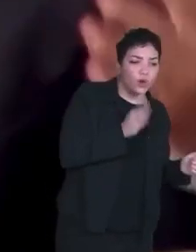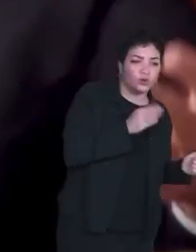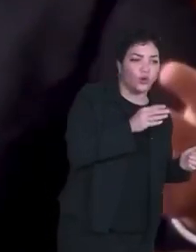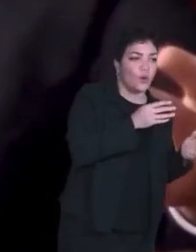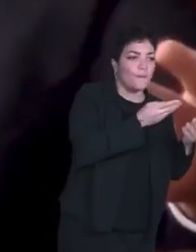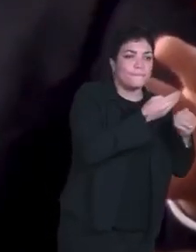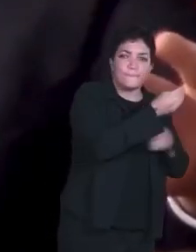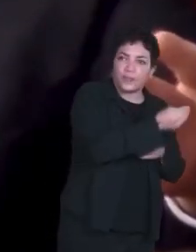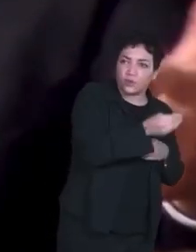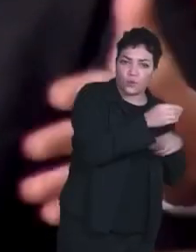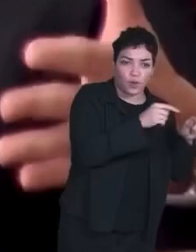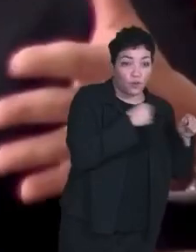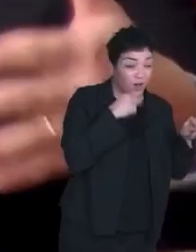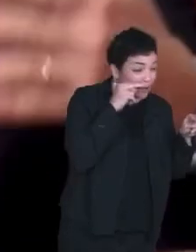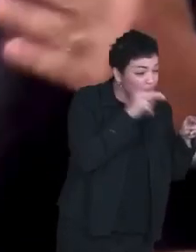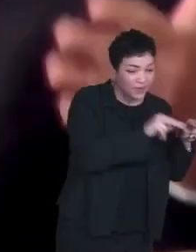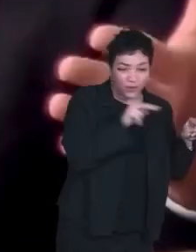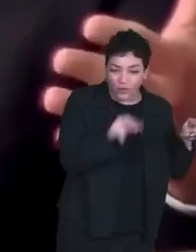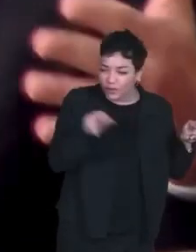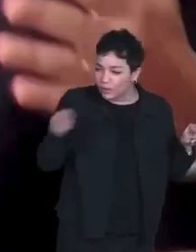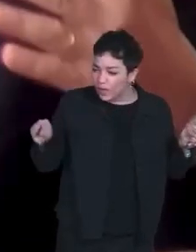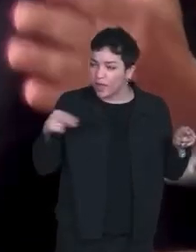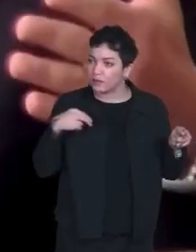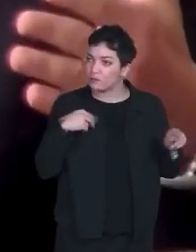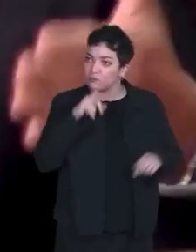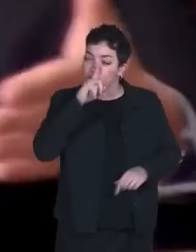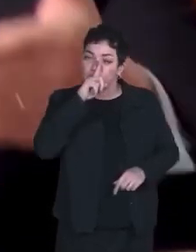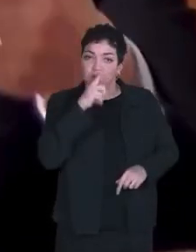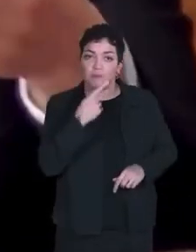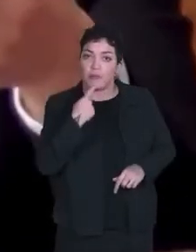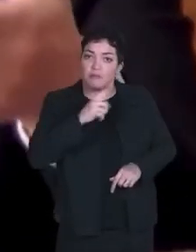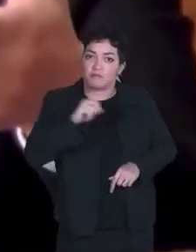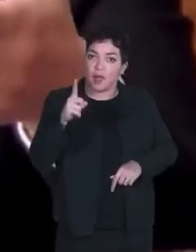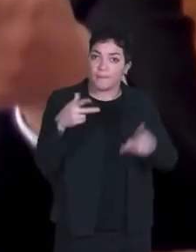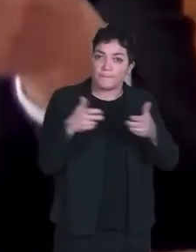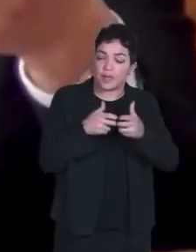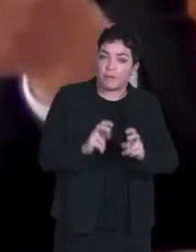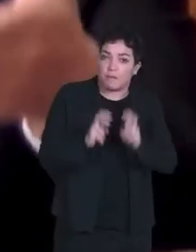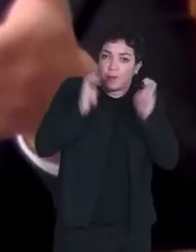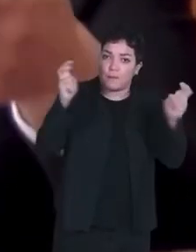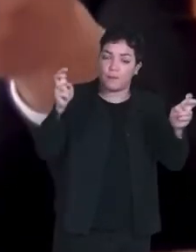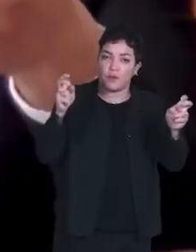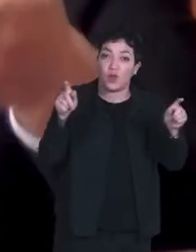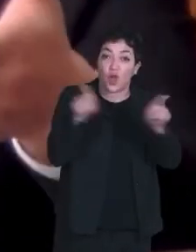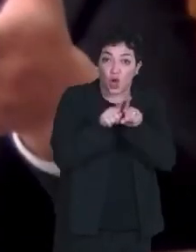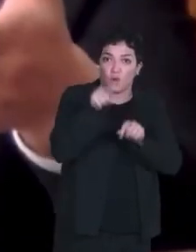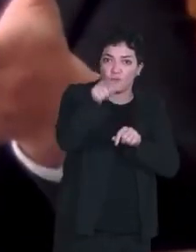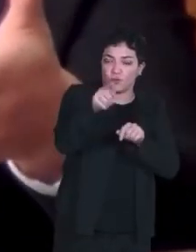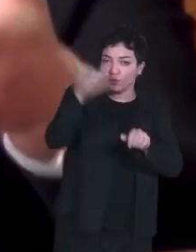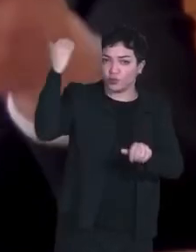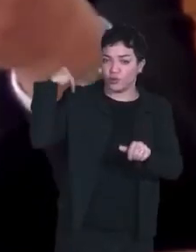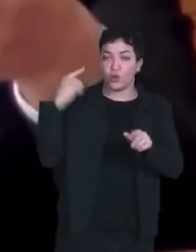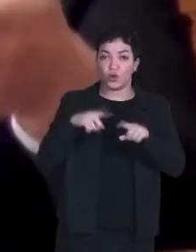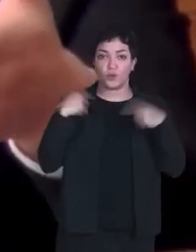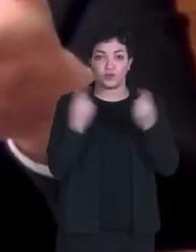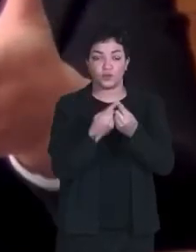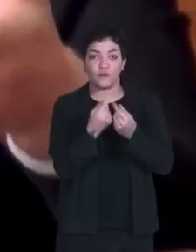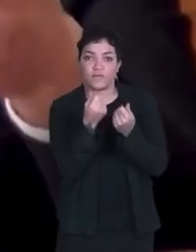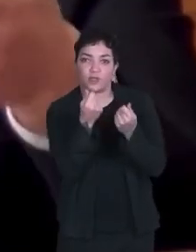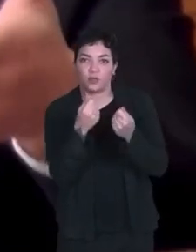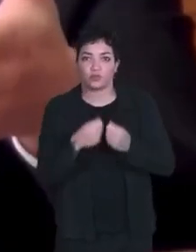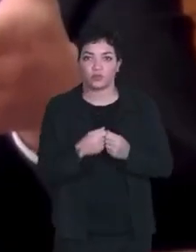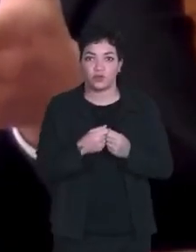ne nous annonce pas une explosion des prix telle que vous l'avez annoncé lors de la dernière commission des finances où vous